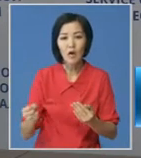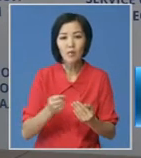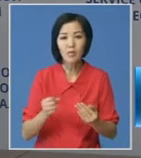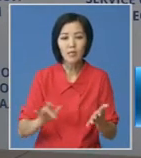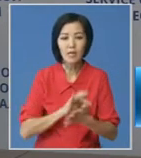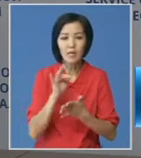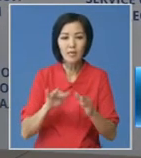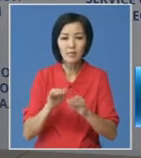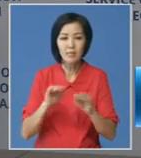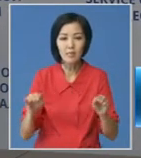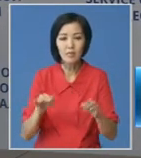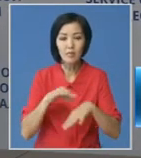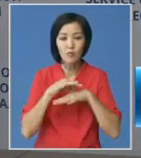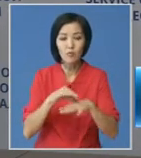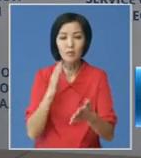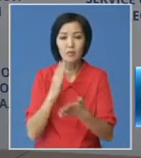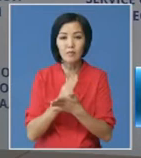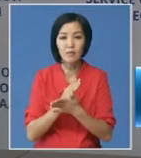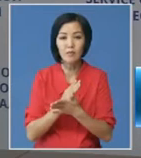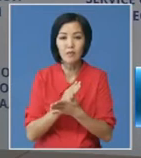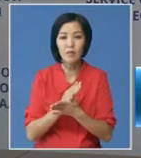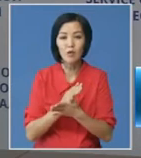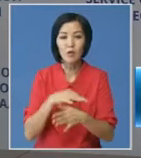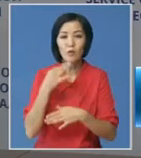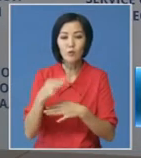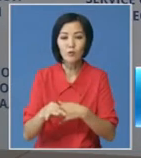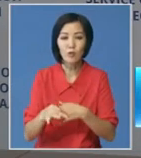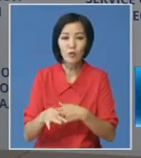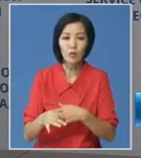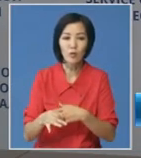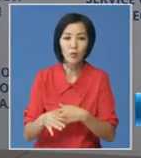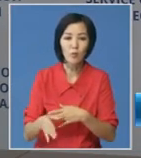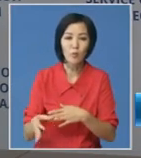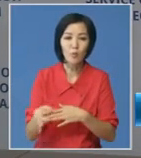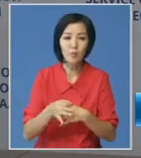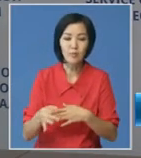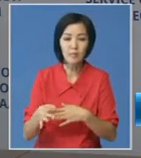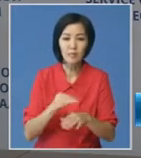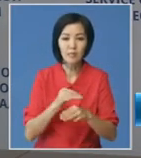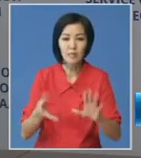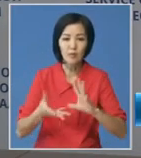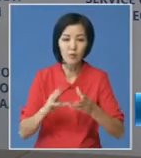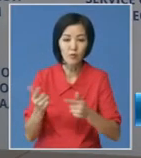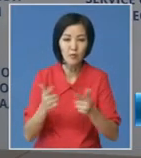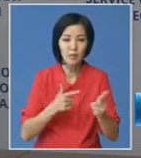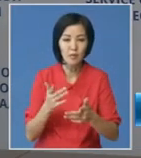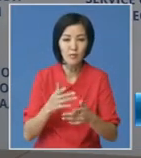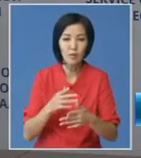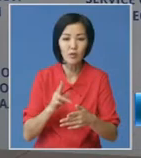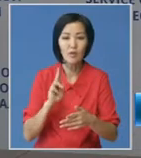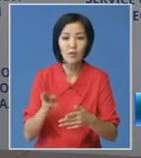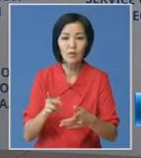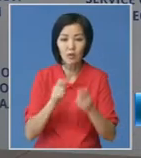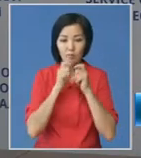жатыр. Тамыз айында облыстық деңгейде байқаудың қорытындысы шығарылады. Және қыркүйек айында